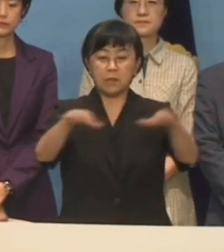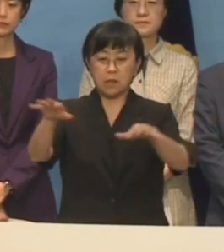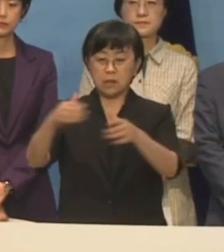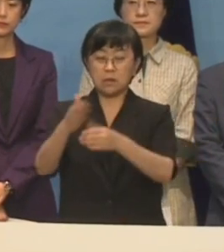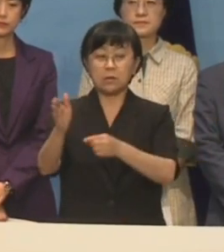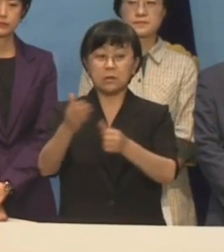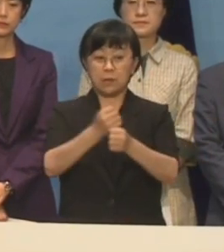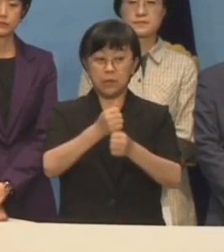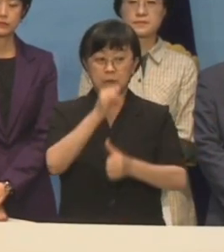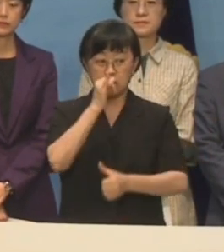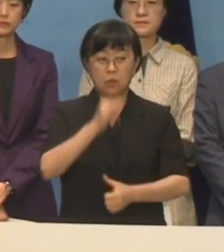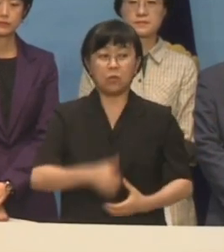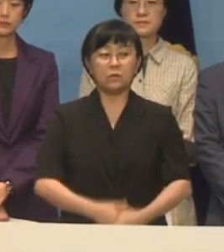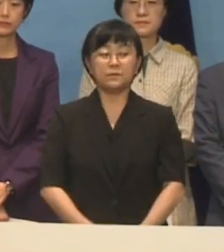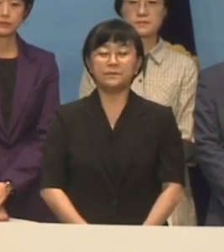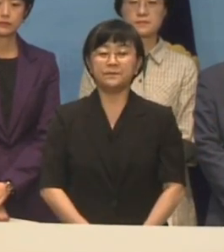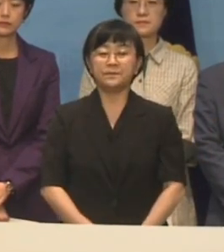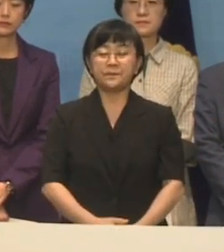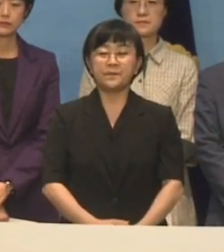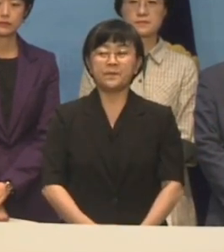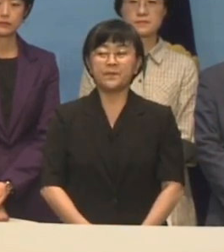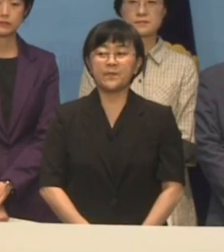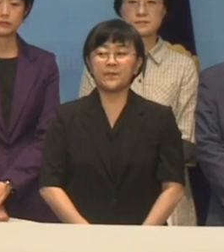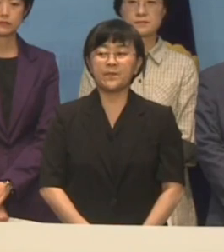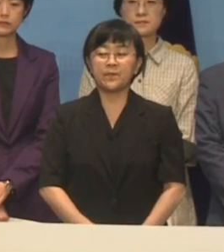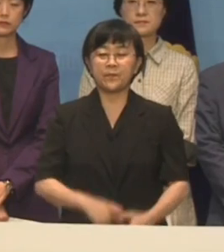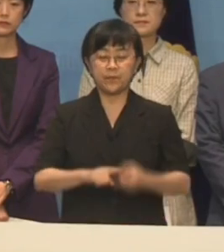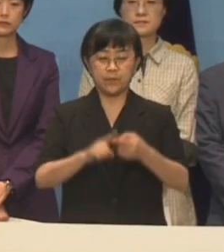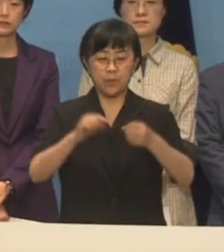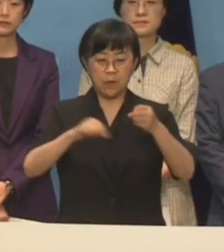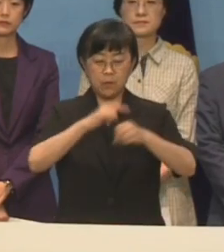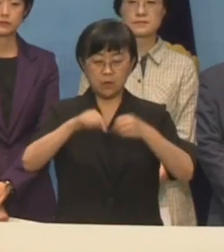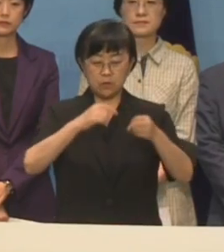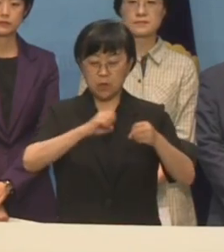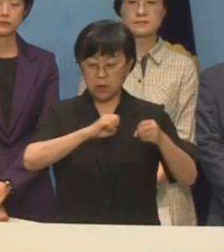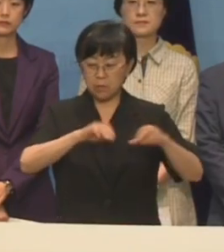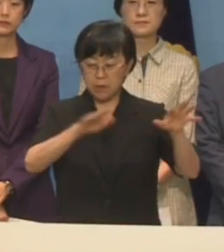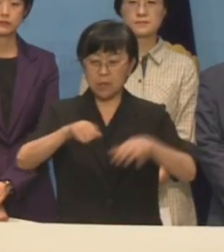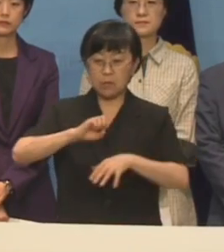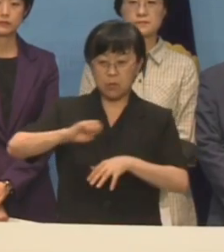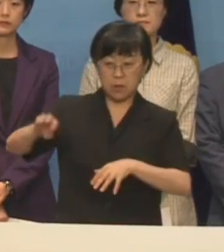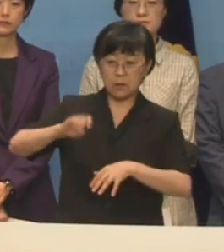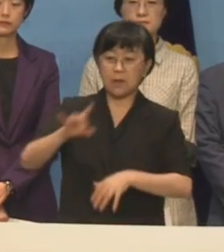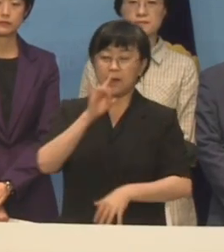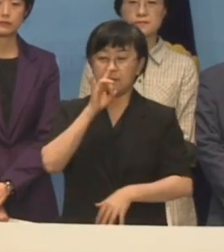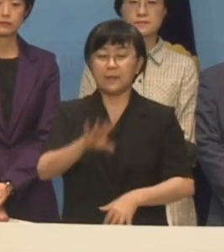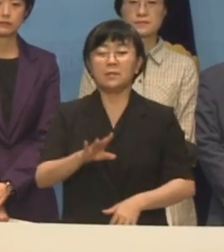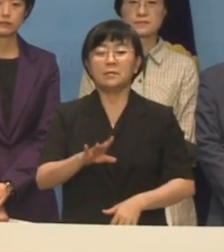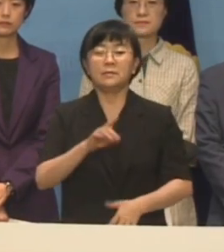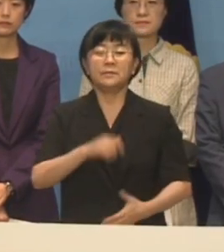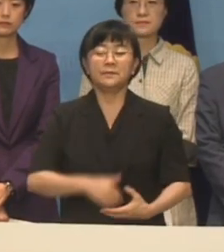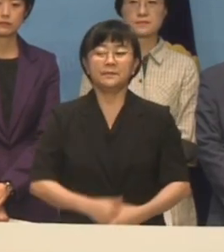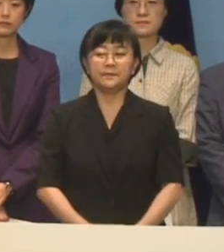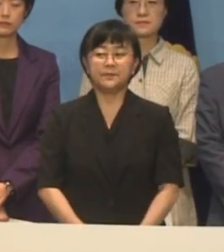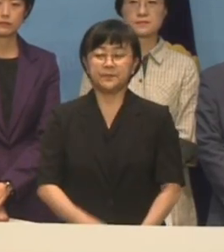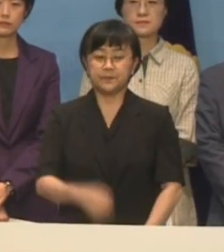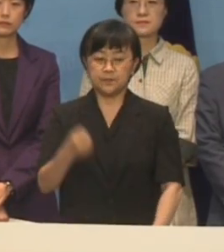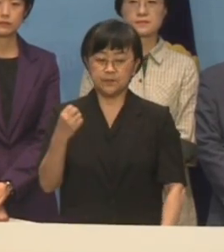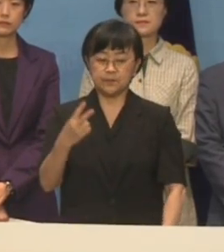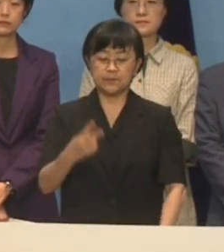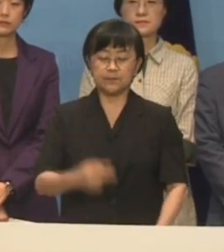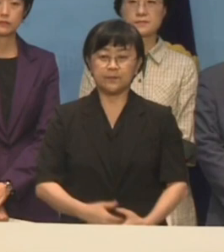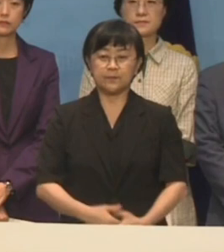그런 것들을 종합적으로 볼 때 어쨌든 방사성 물질을 바다에다가 버리는 거는 그건 안 되는 일입니다.